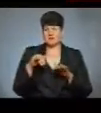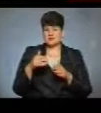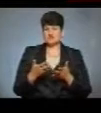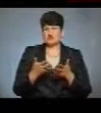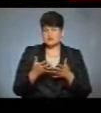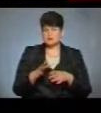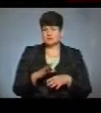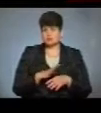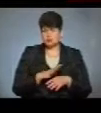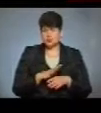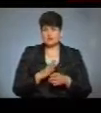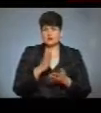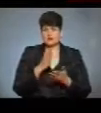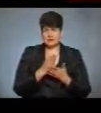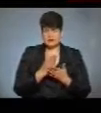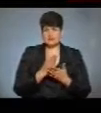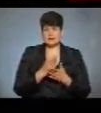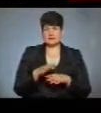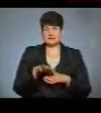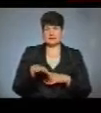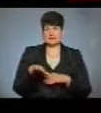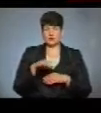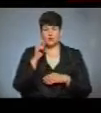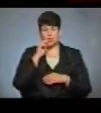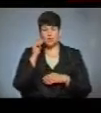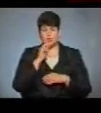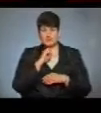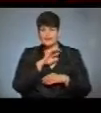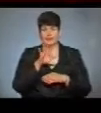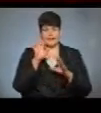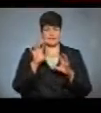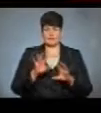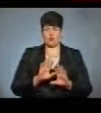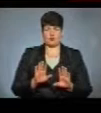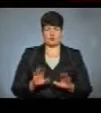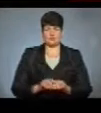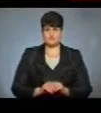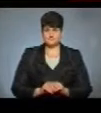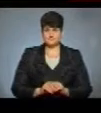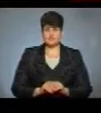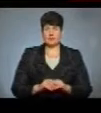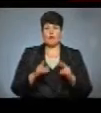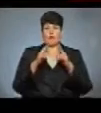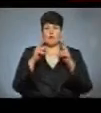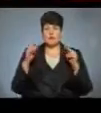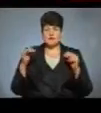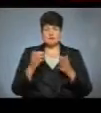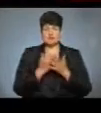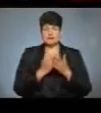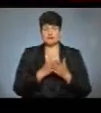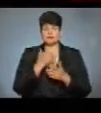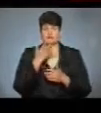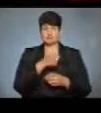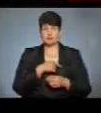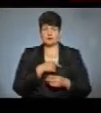з'ясувалося, знаходиться і перебуває на території України незаконно. В палаці кандидата в нардепи пропонували